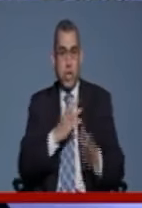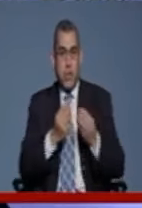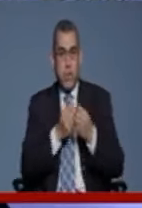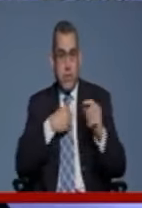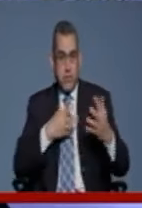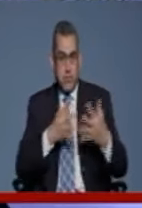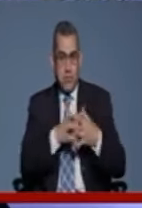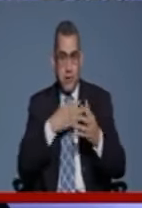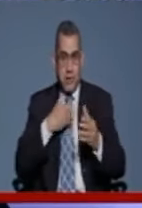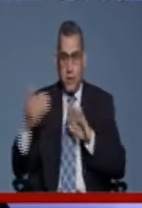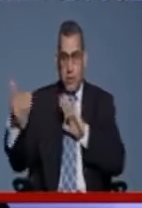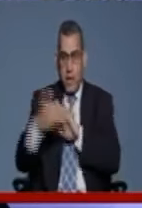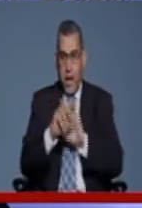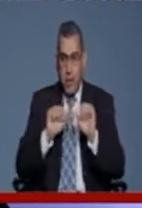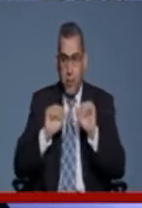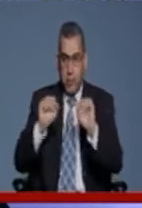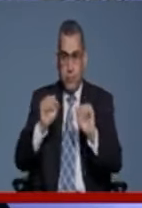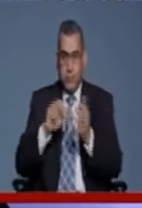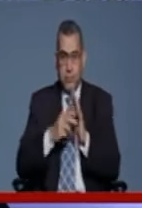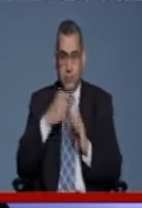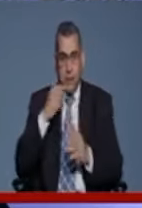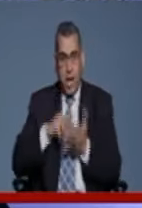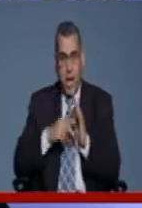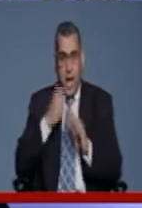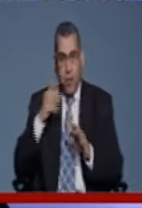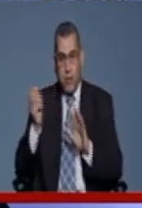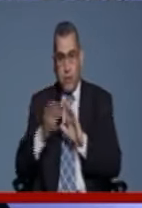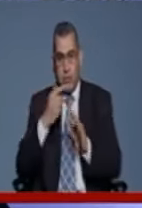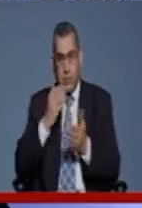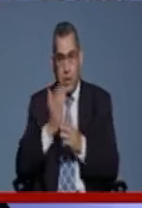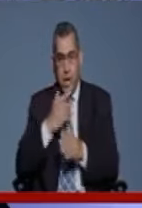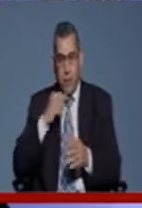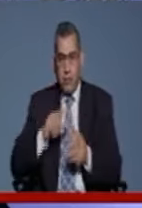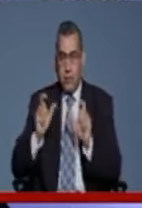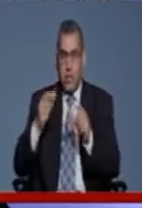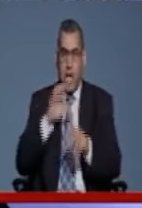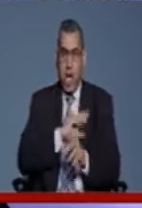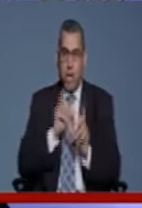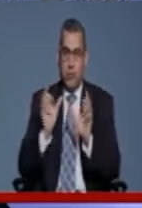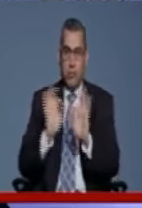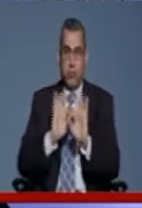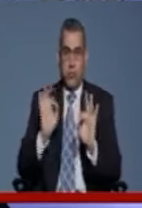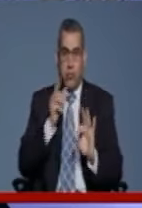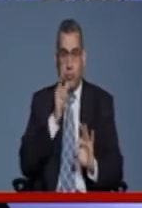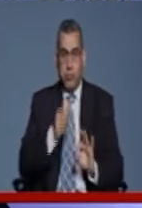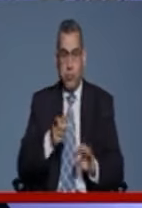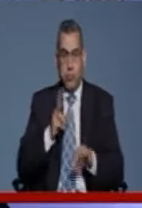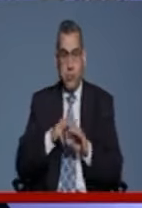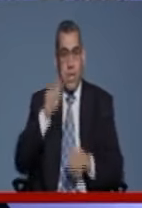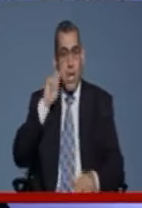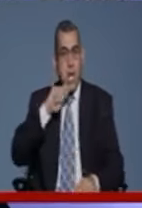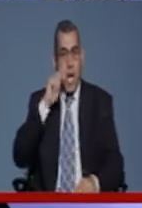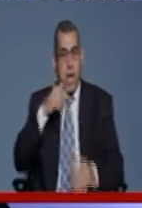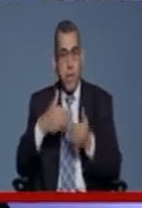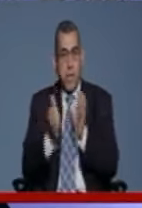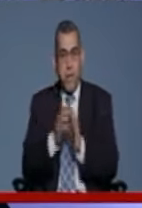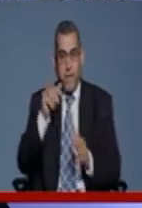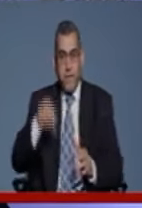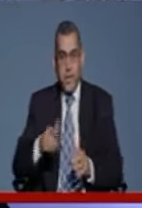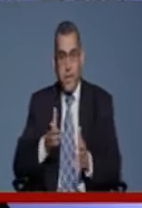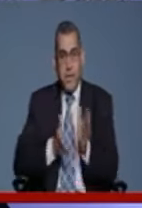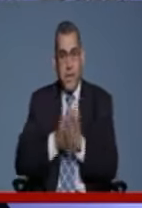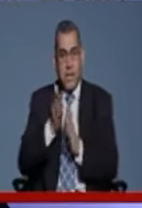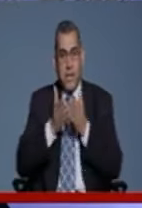للبلاد أو اتخاذها معبراً إلى دول أخرى. كما نشطت عصابات تهريب المهاجرين على